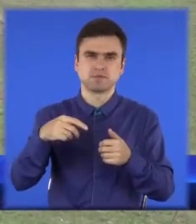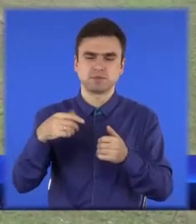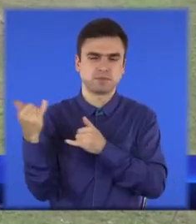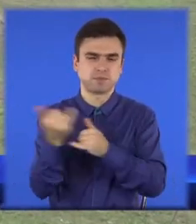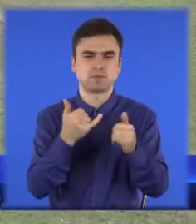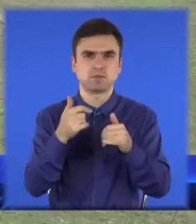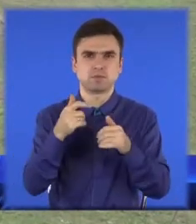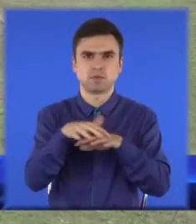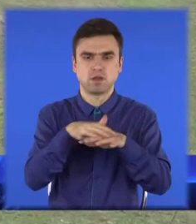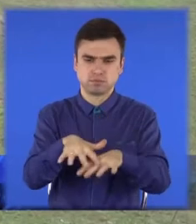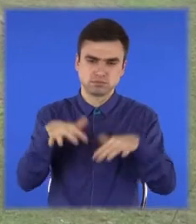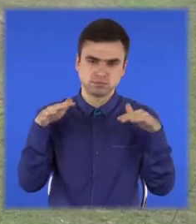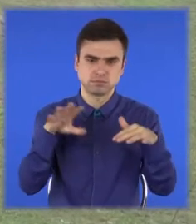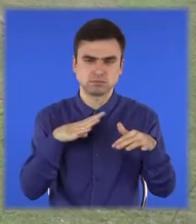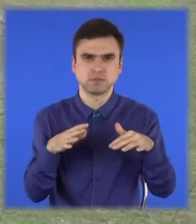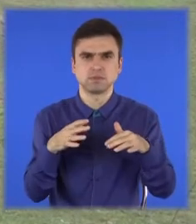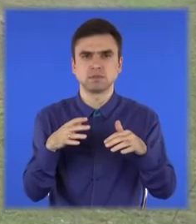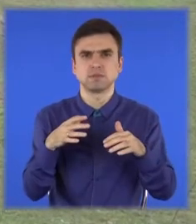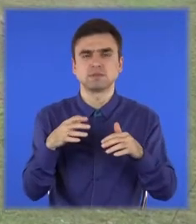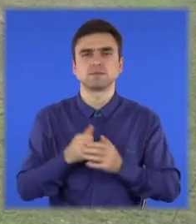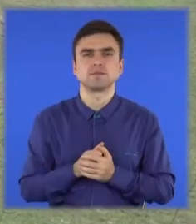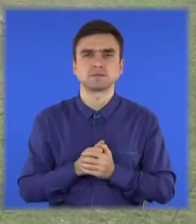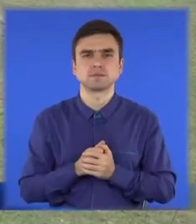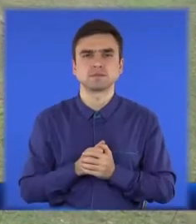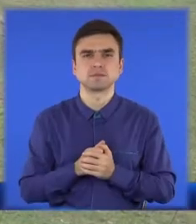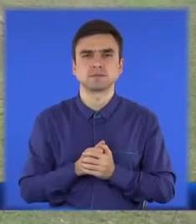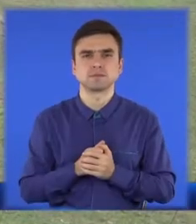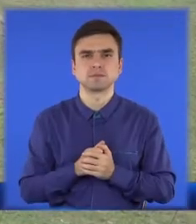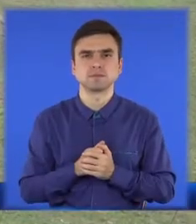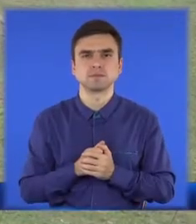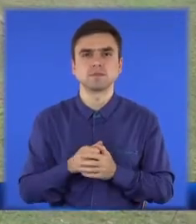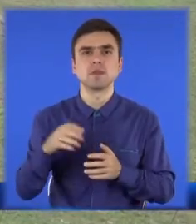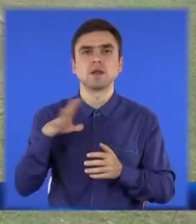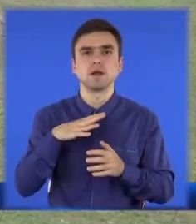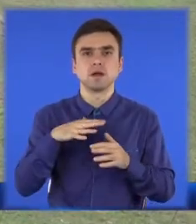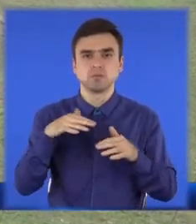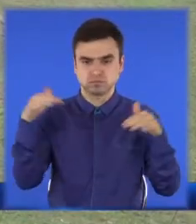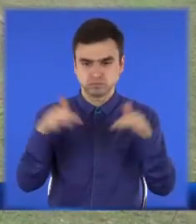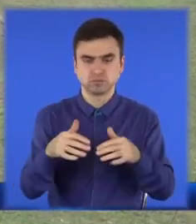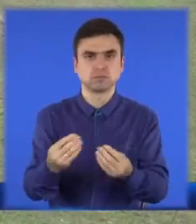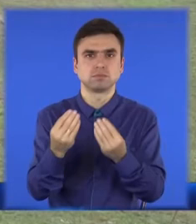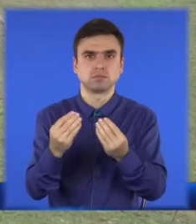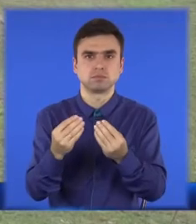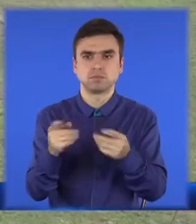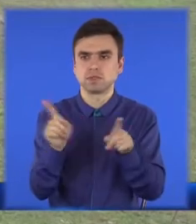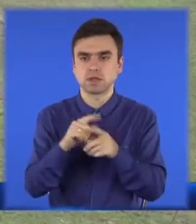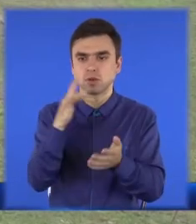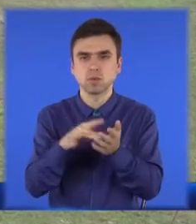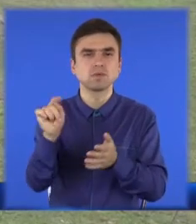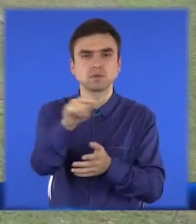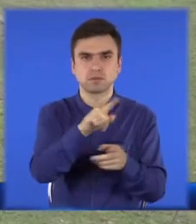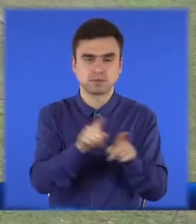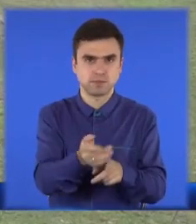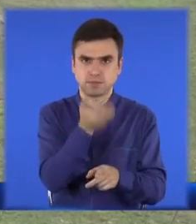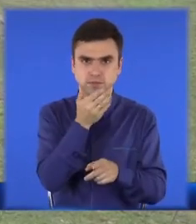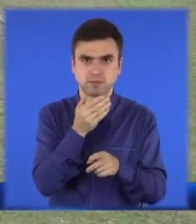От зараз тут представник Олександрії, Запорожжя, Кіровограда. Вони дивляться на все це, розумієте? І з завістю